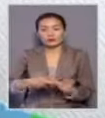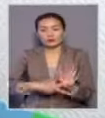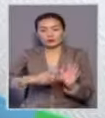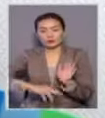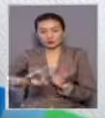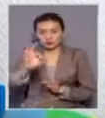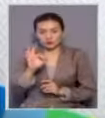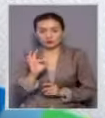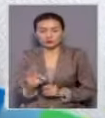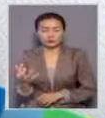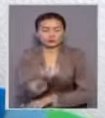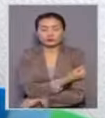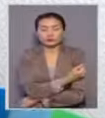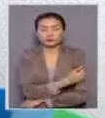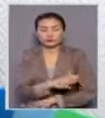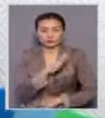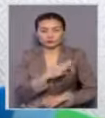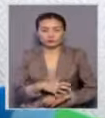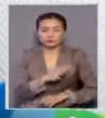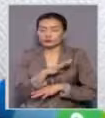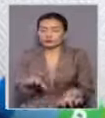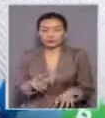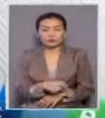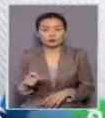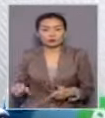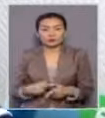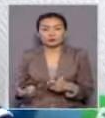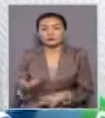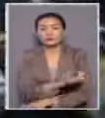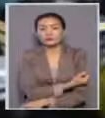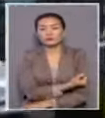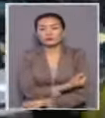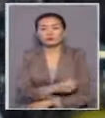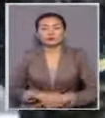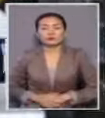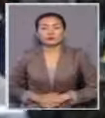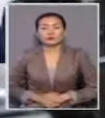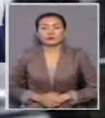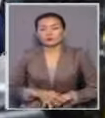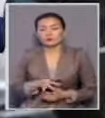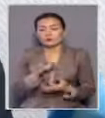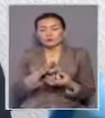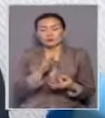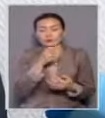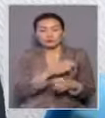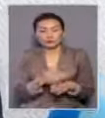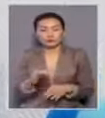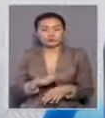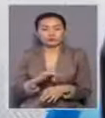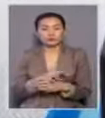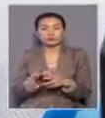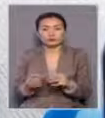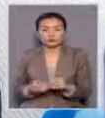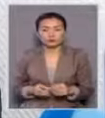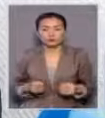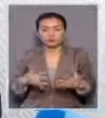ол вакцинация алмаған, немесе вакцинация ревакцинациядан уақыты өтіп кеткен.